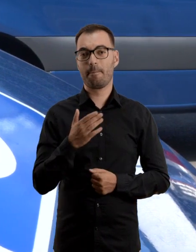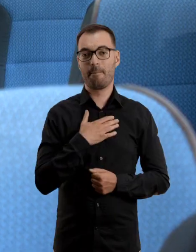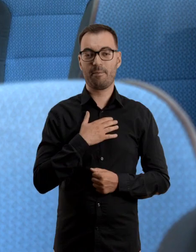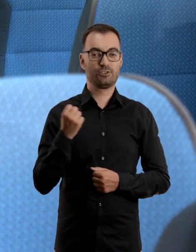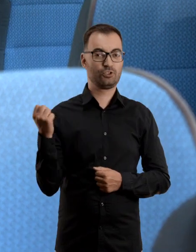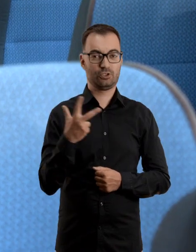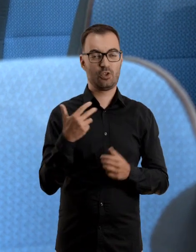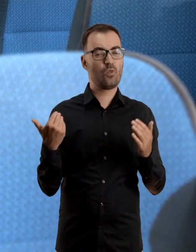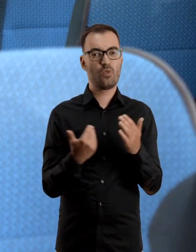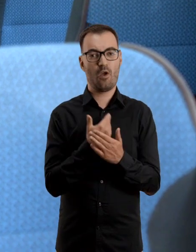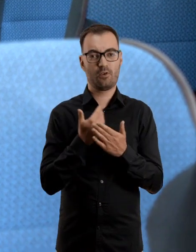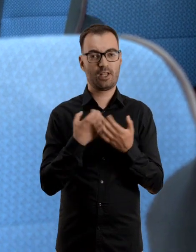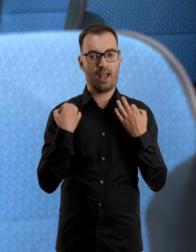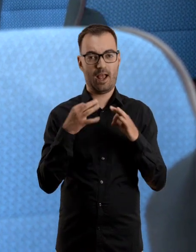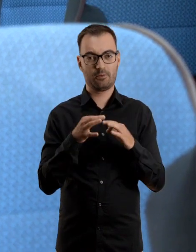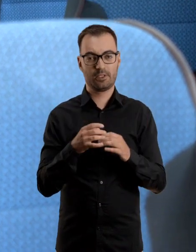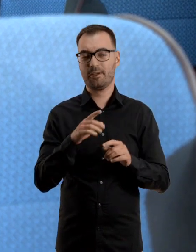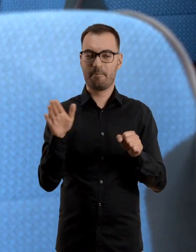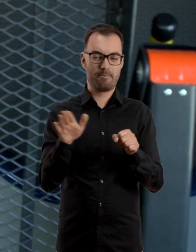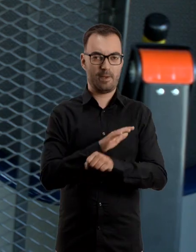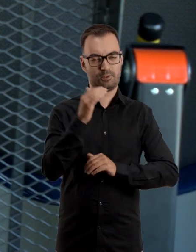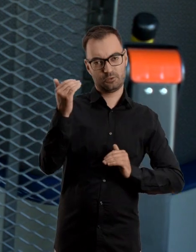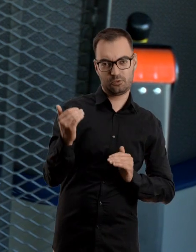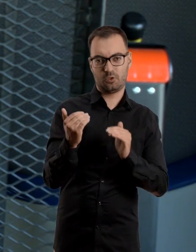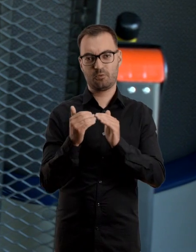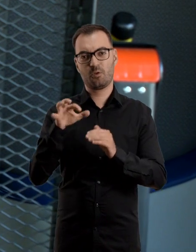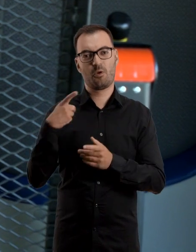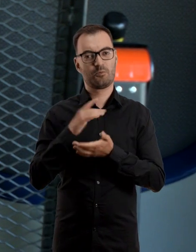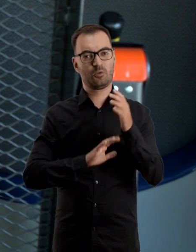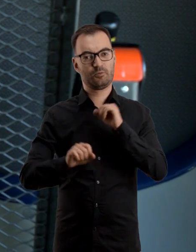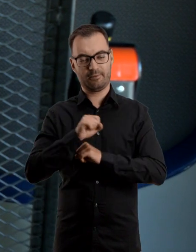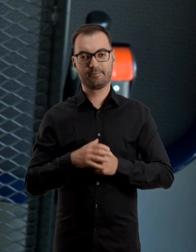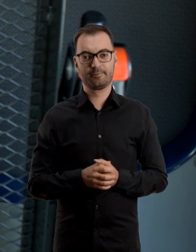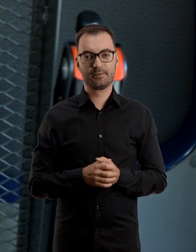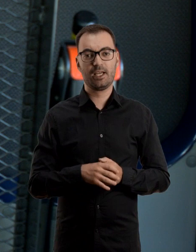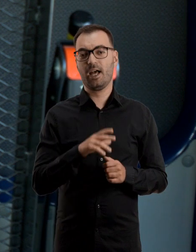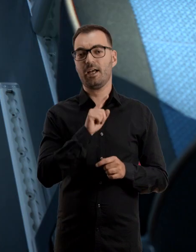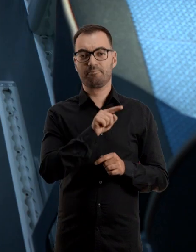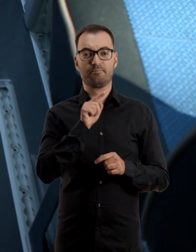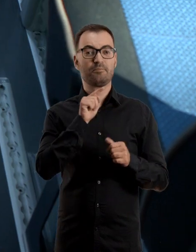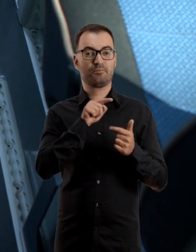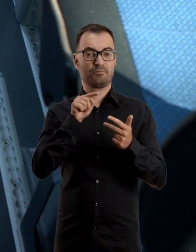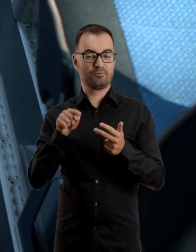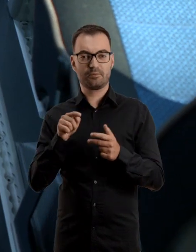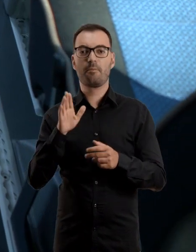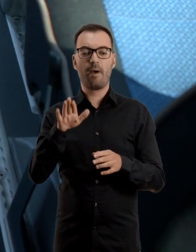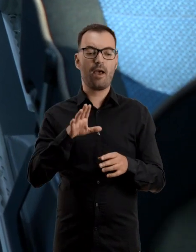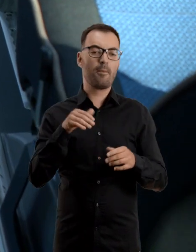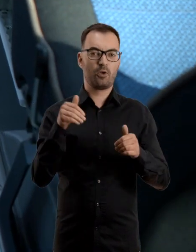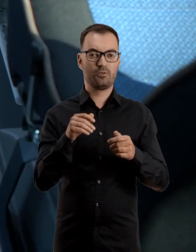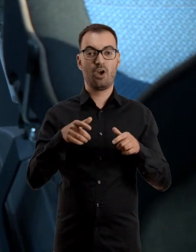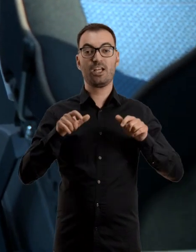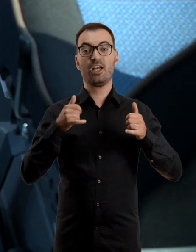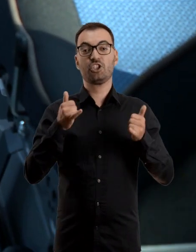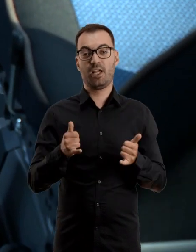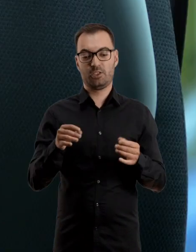Dysponujemy 3 nowoczesnymi pojazdami przystosowanymi do przewozu osób z niepełnosprawnościami. W każdym z nich możemy skonfigurować ilość